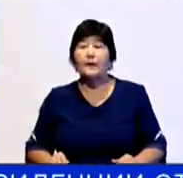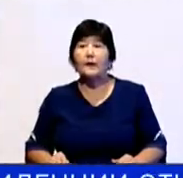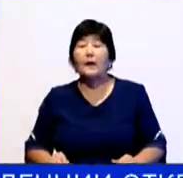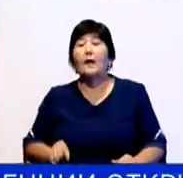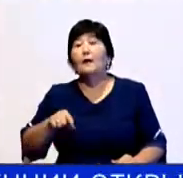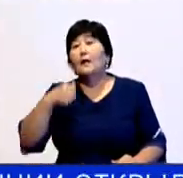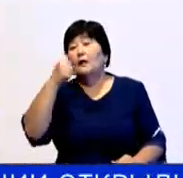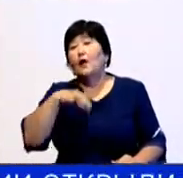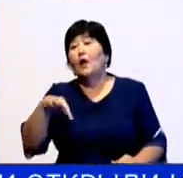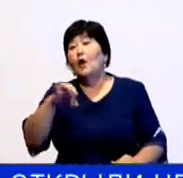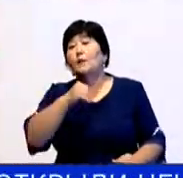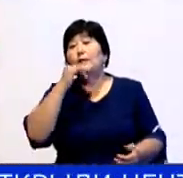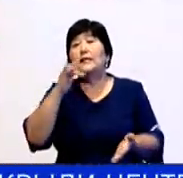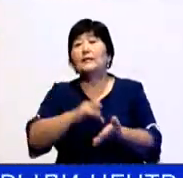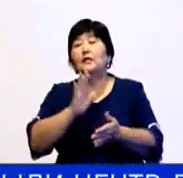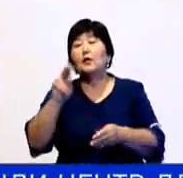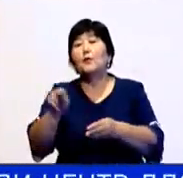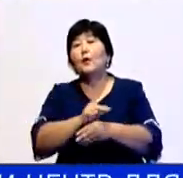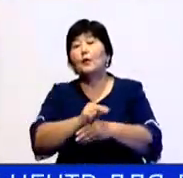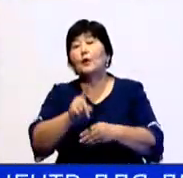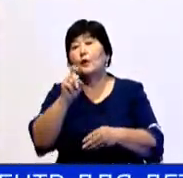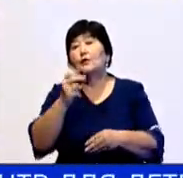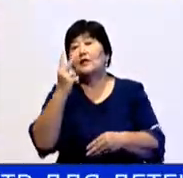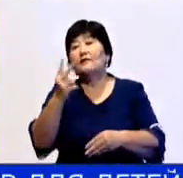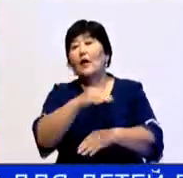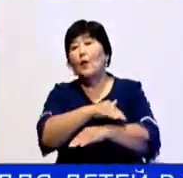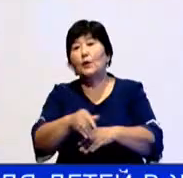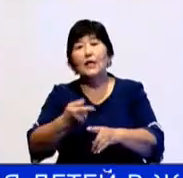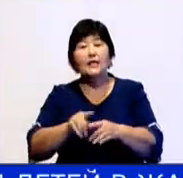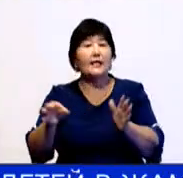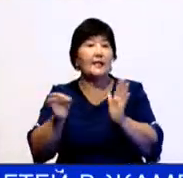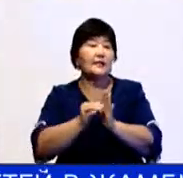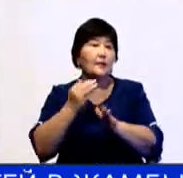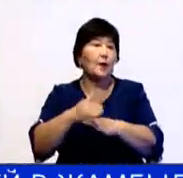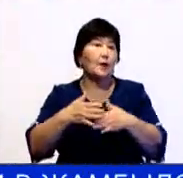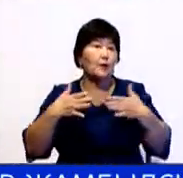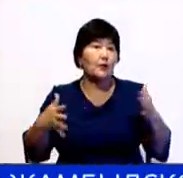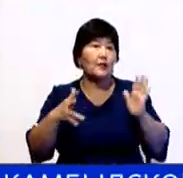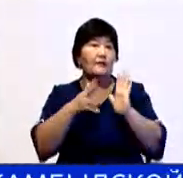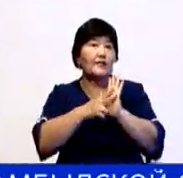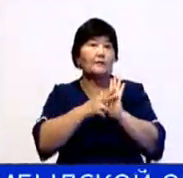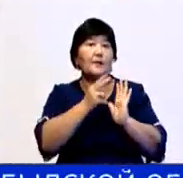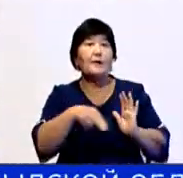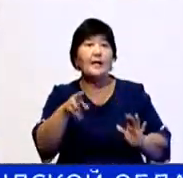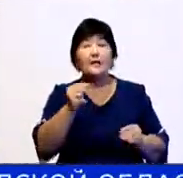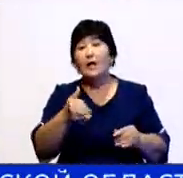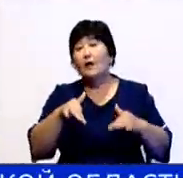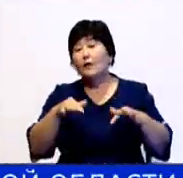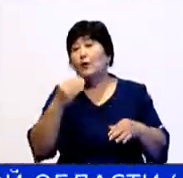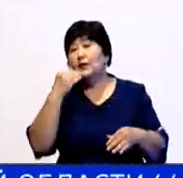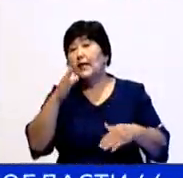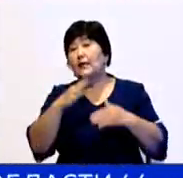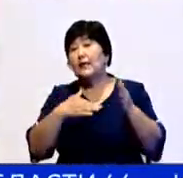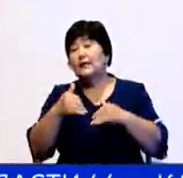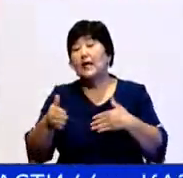Привет В этом году в областном центре будут отремонтированы 102 улицы на эти цели выделено более 8 миллиардов тенге ход и качество